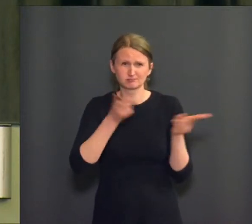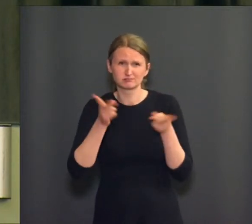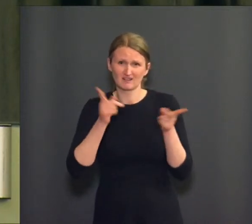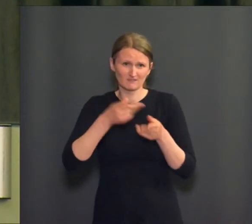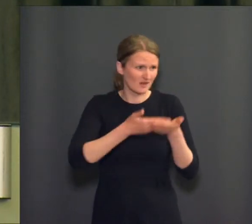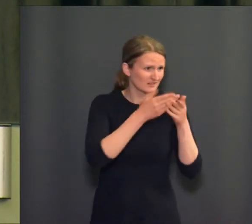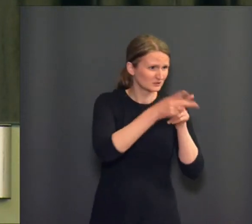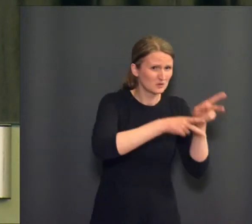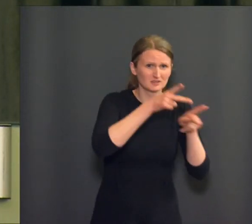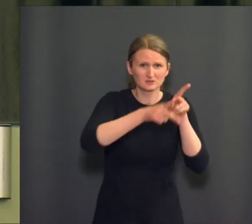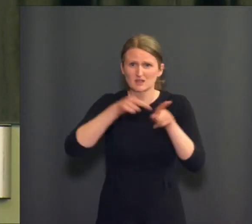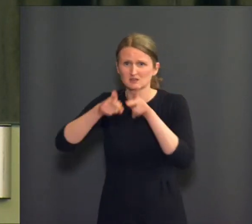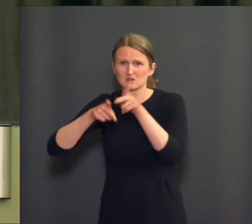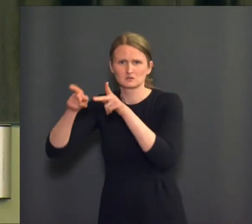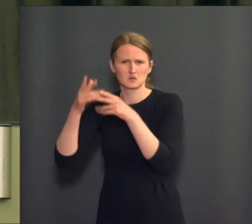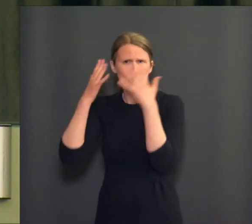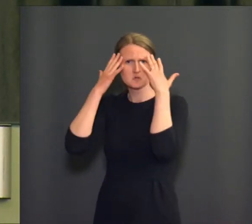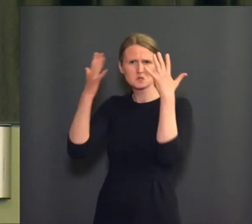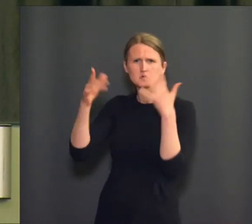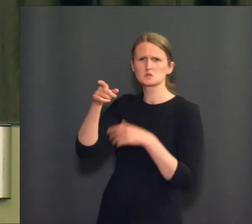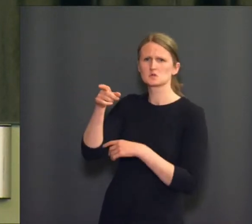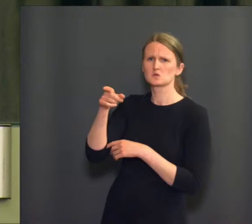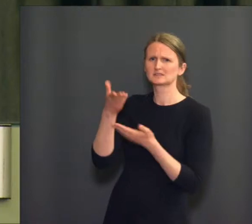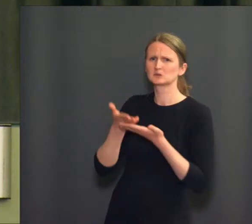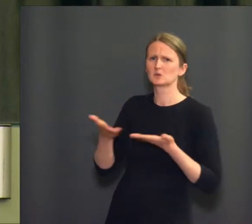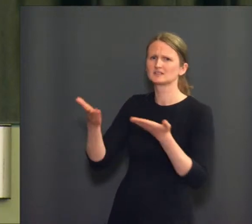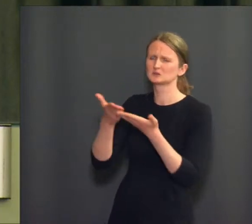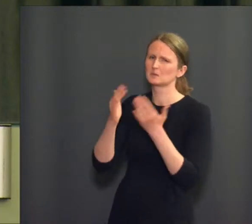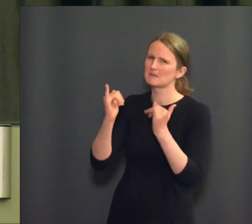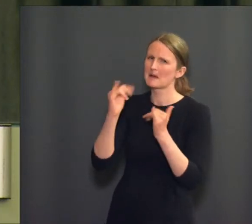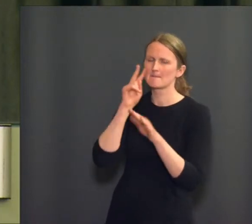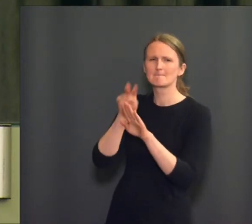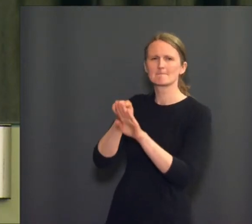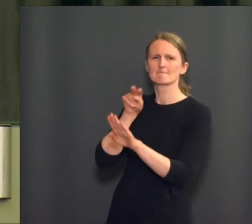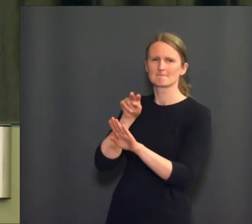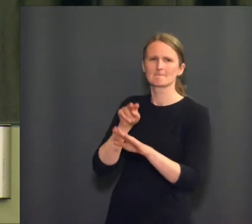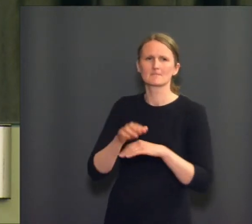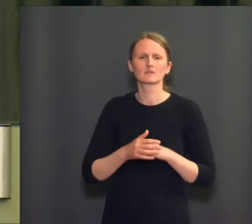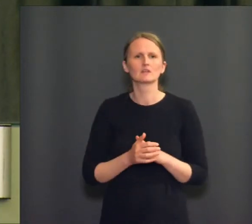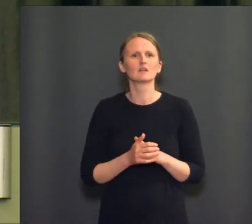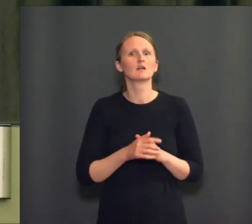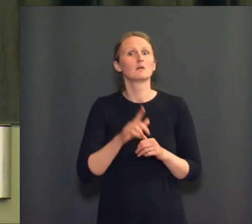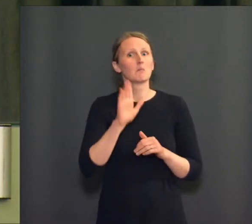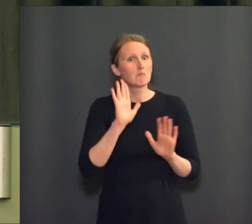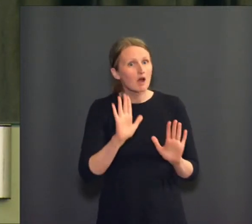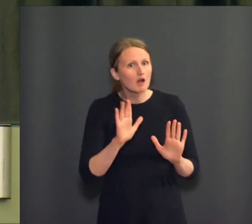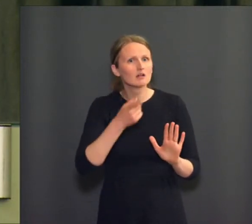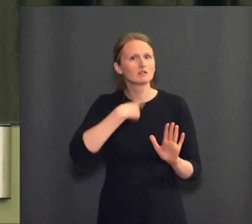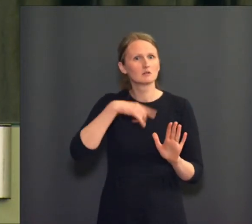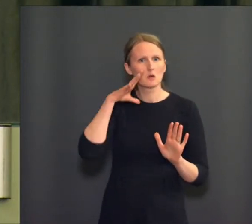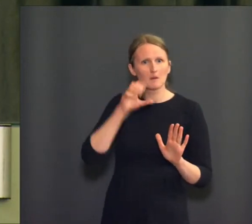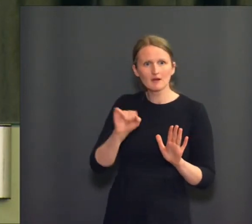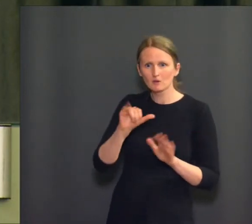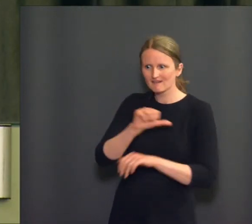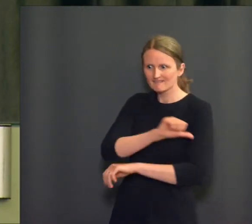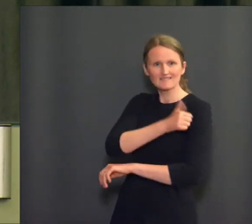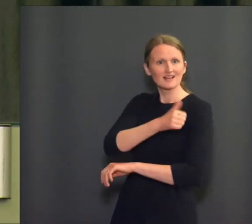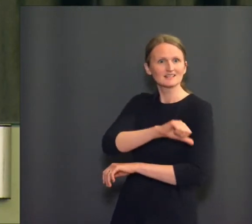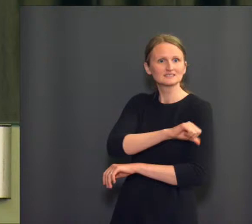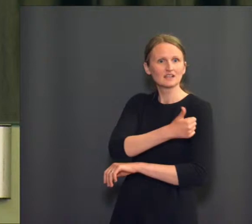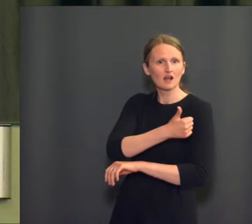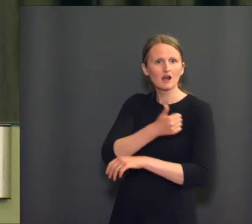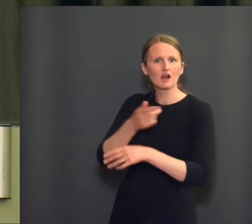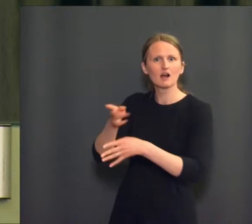virus. On le constate cependant, la vaccination change de plus en plus la donne, mais il est encore trop tôt pour tout miser